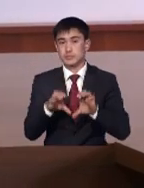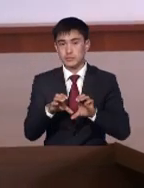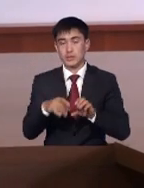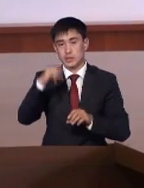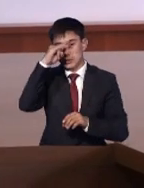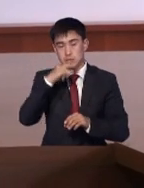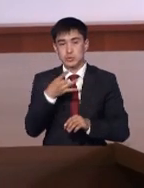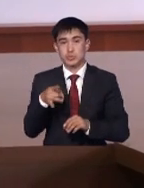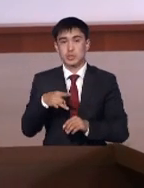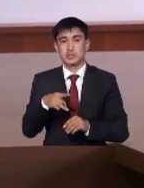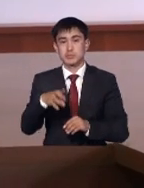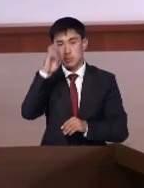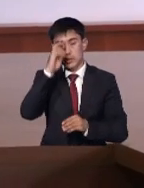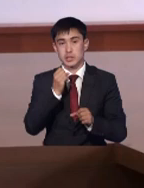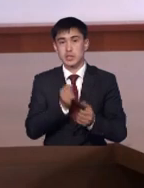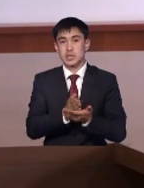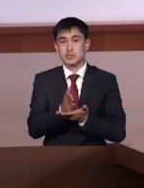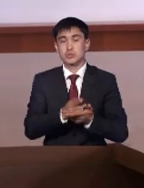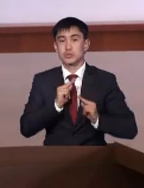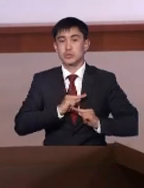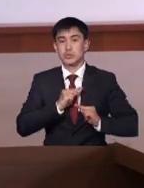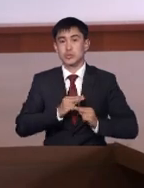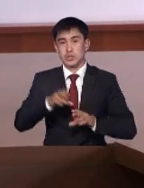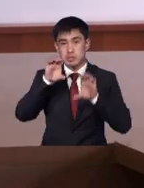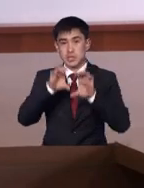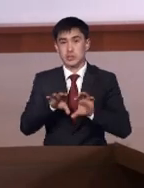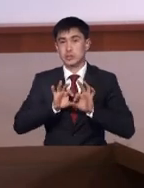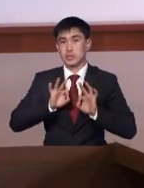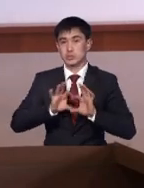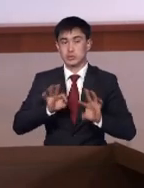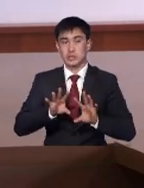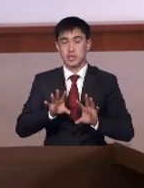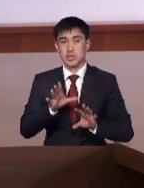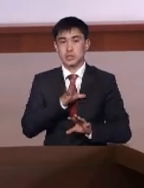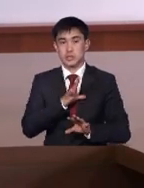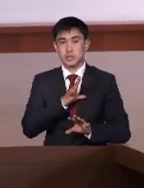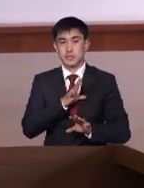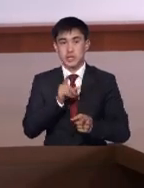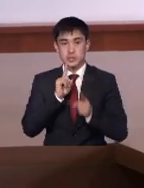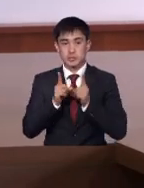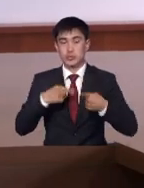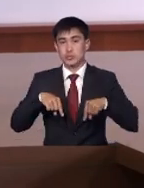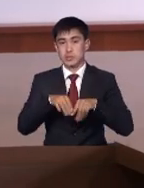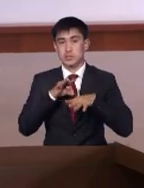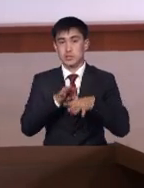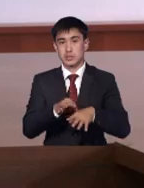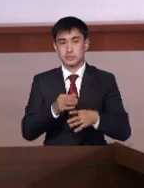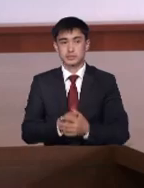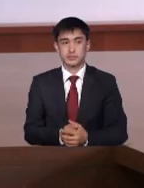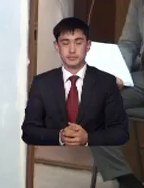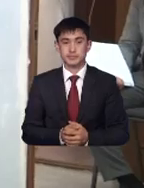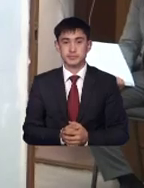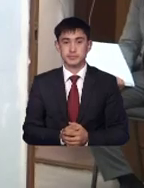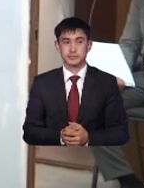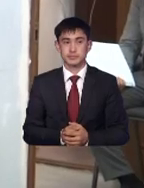Қазақстан Республикасы мемлекеттік қызмет туралы заңының нормаларын түсіндіруге бағытталған семинар кеңес ұйымдастырылып